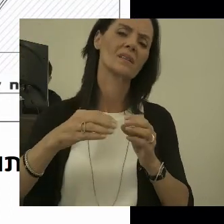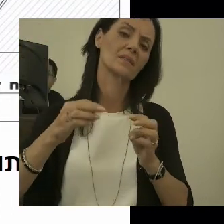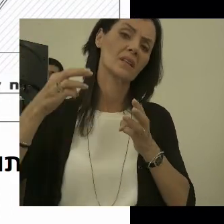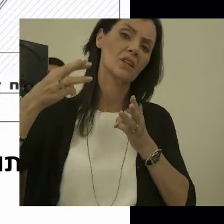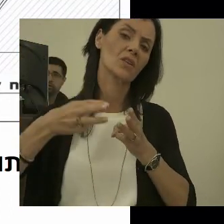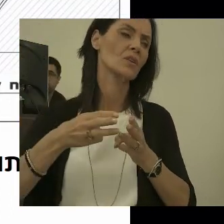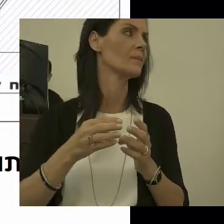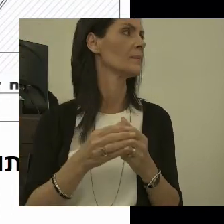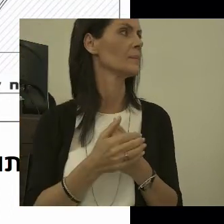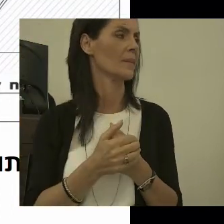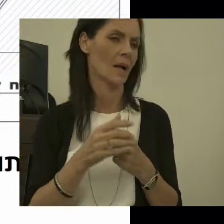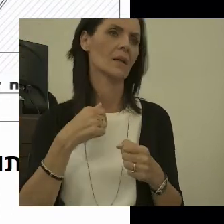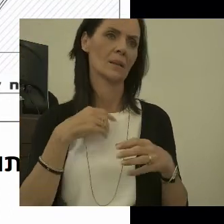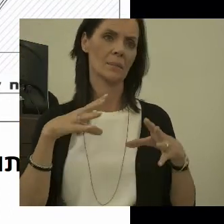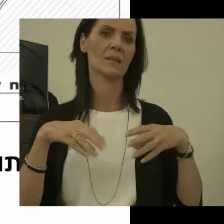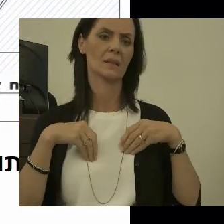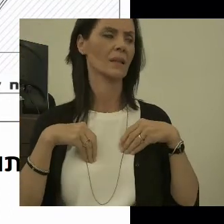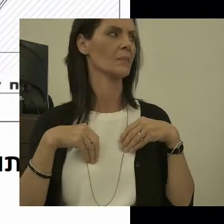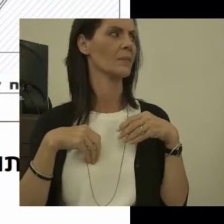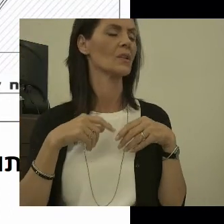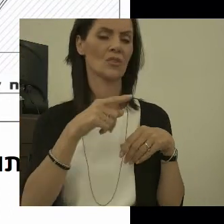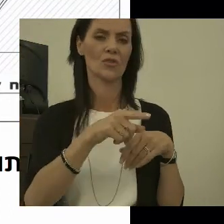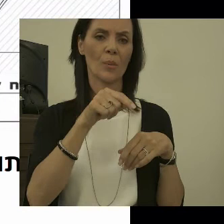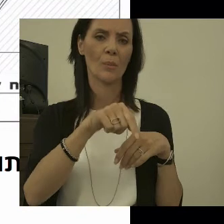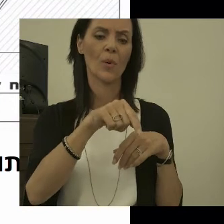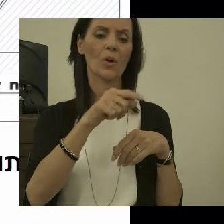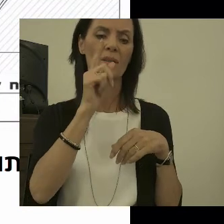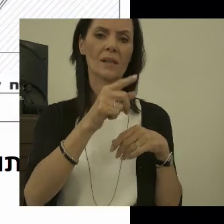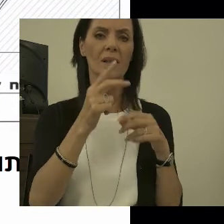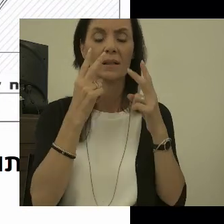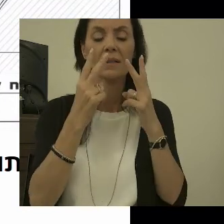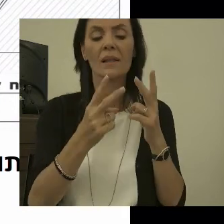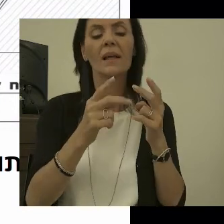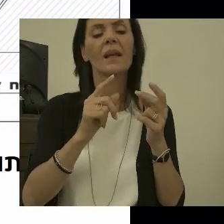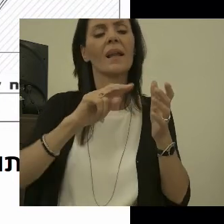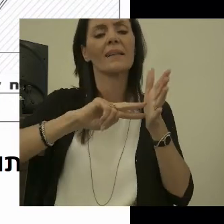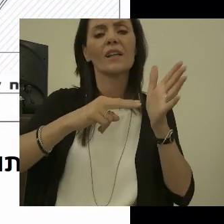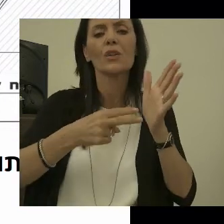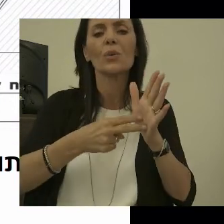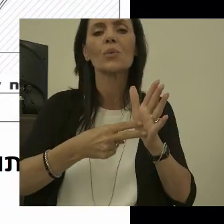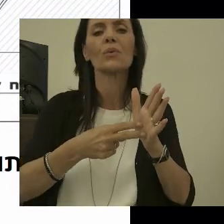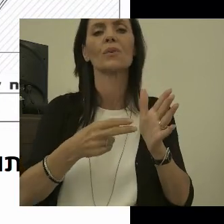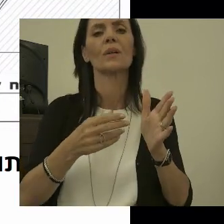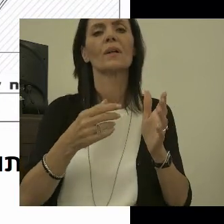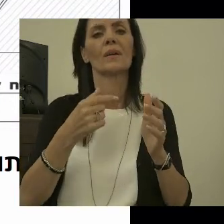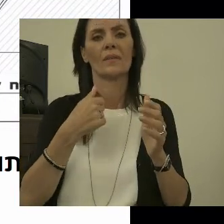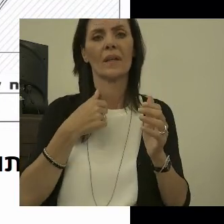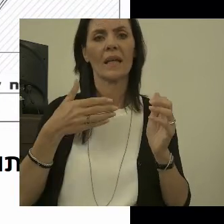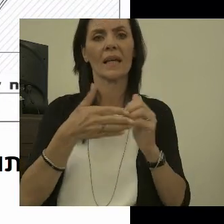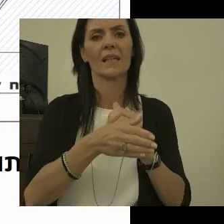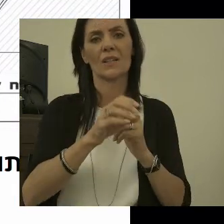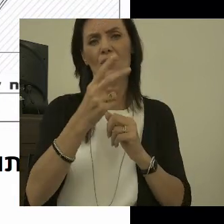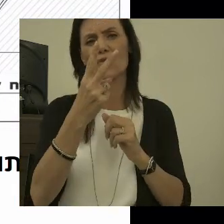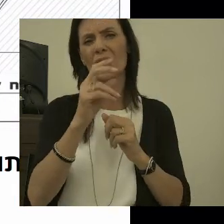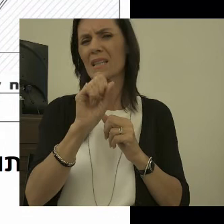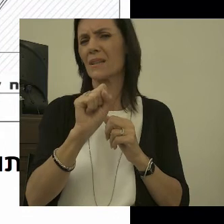דרך אגב, שרית, אני מסכים לגמרי שפה צריך להסתכל ממש ברמת רזולוציה של תכנון פרטים, והכנסנו שני סעיפים,